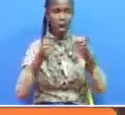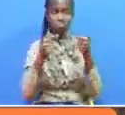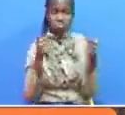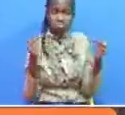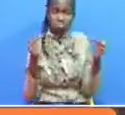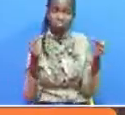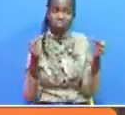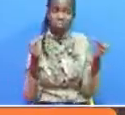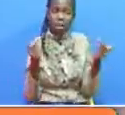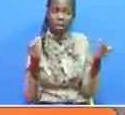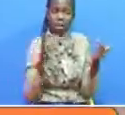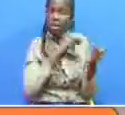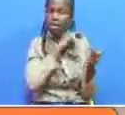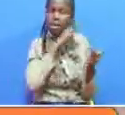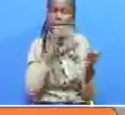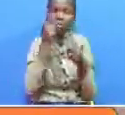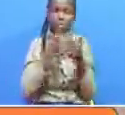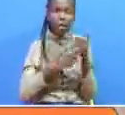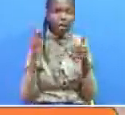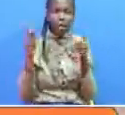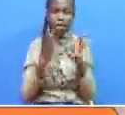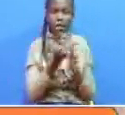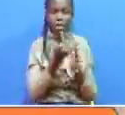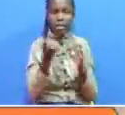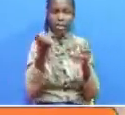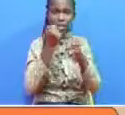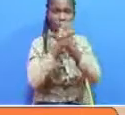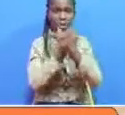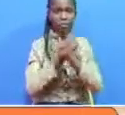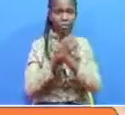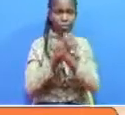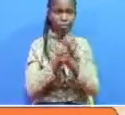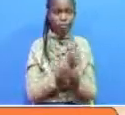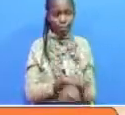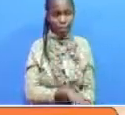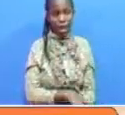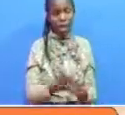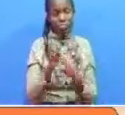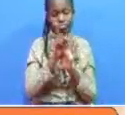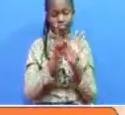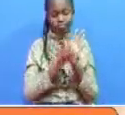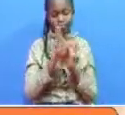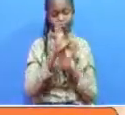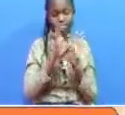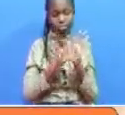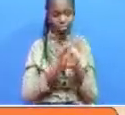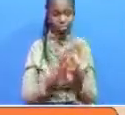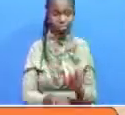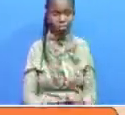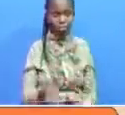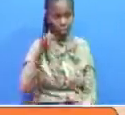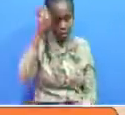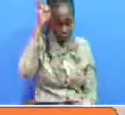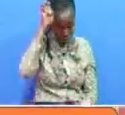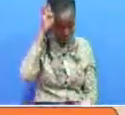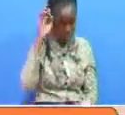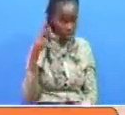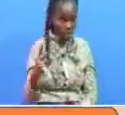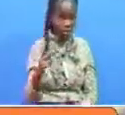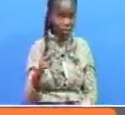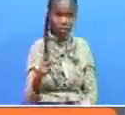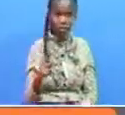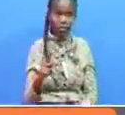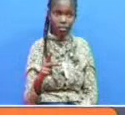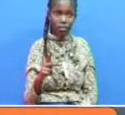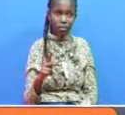itoko. Raila imaravika na kinamu Kenya ni mosese, kuya na miyo ya katiba. Eldoret ni Kenya,